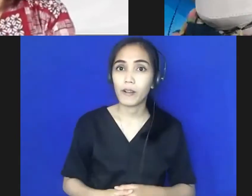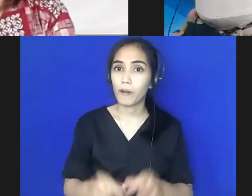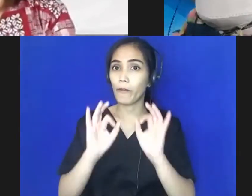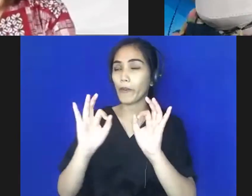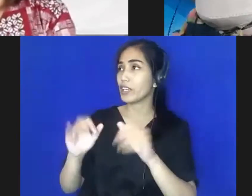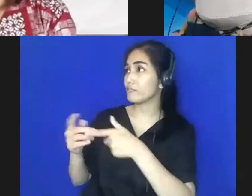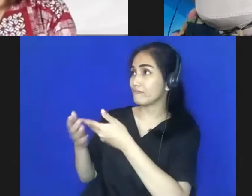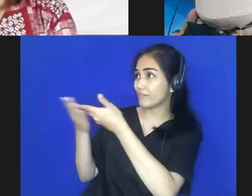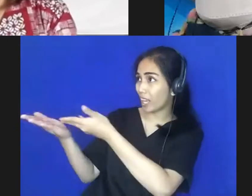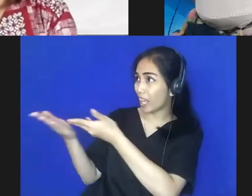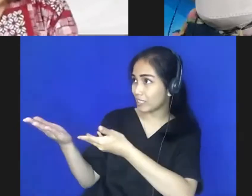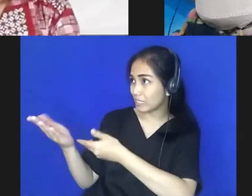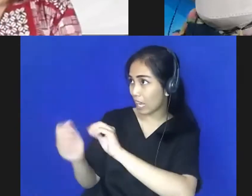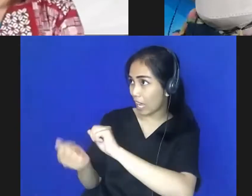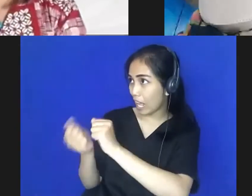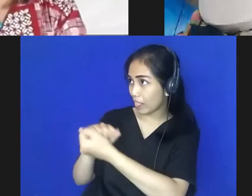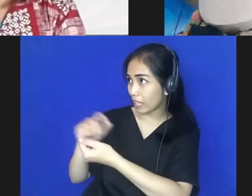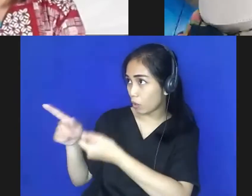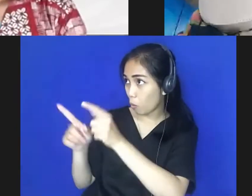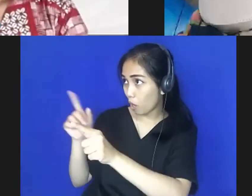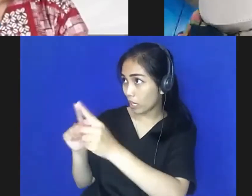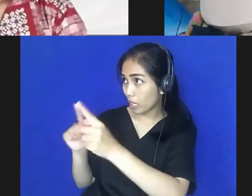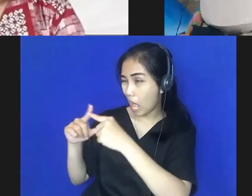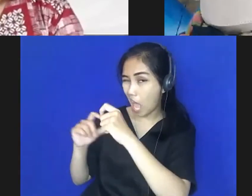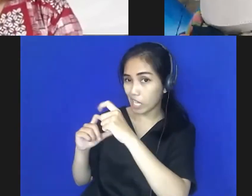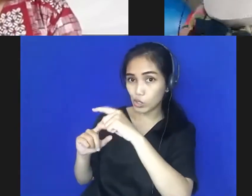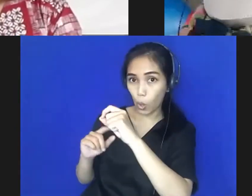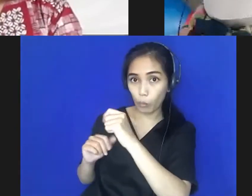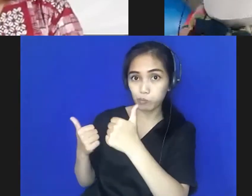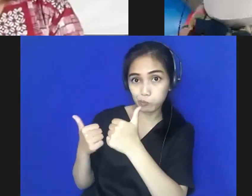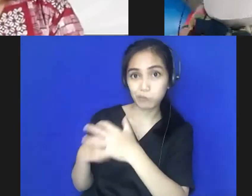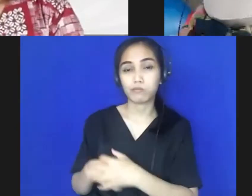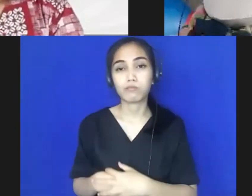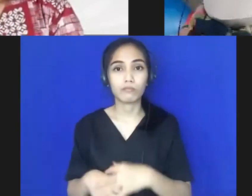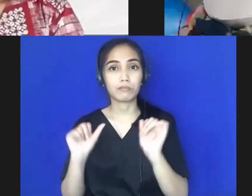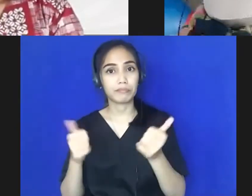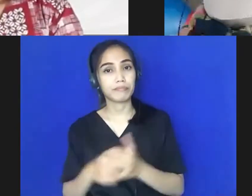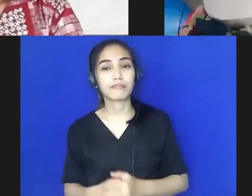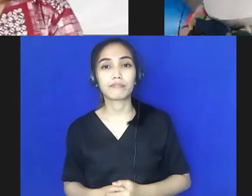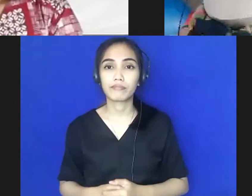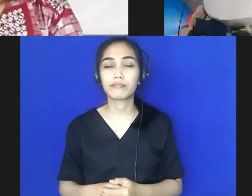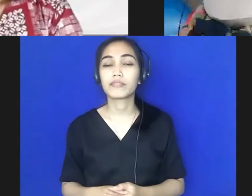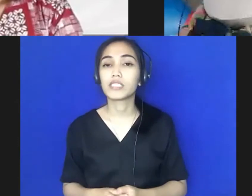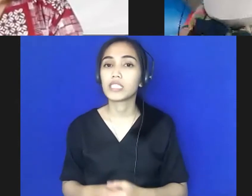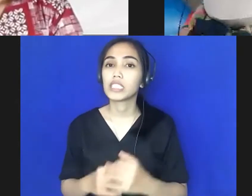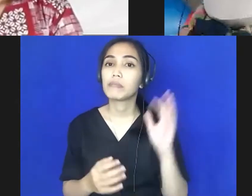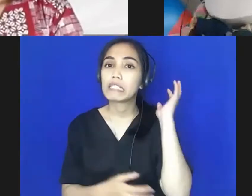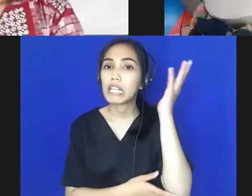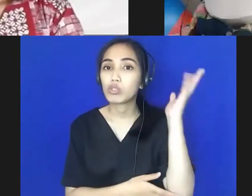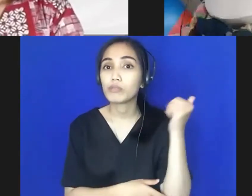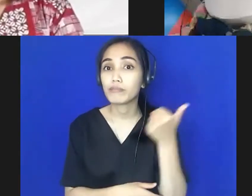akan menyampaikan mewakili Dr. Hasto ya Bu ya, sebagai narasumber.